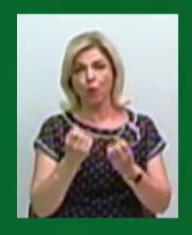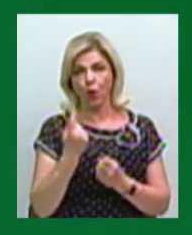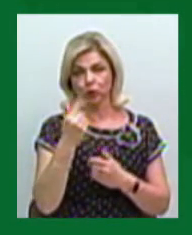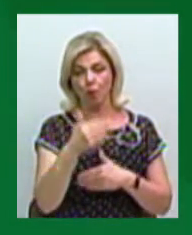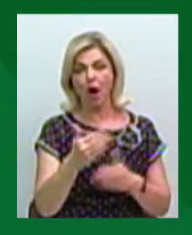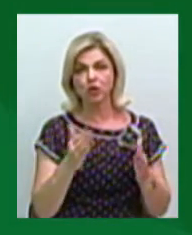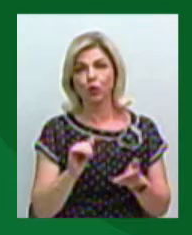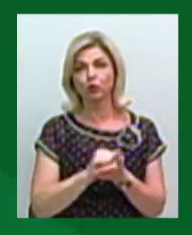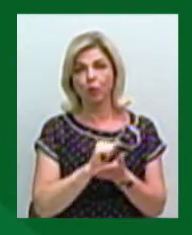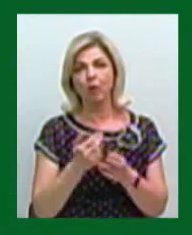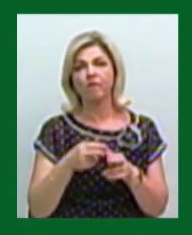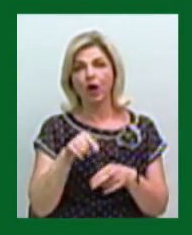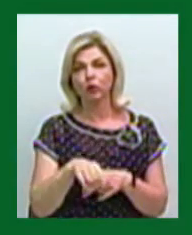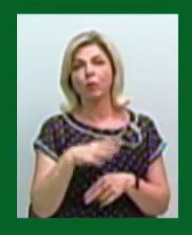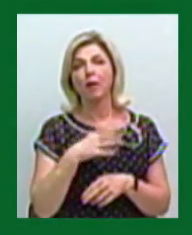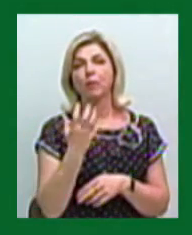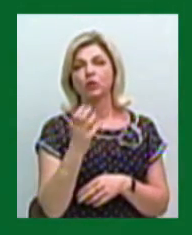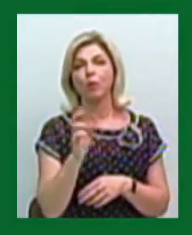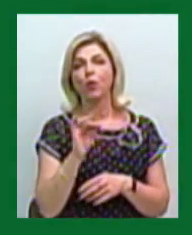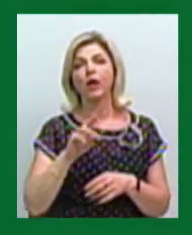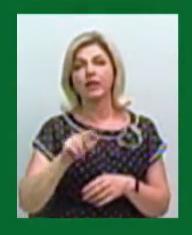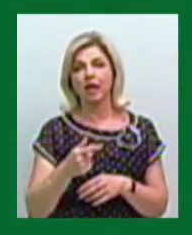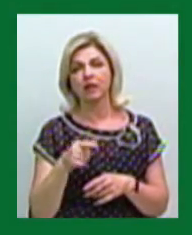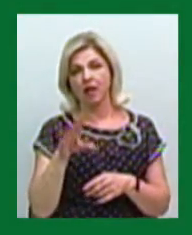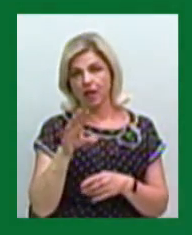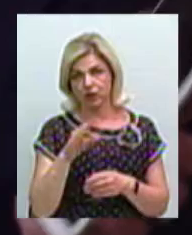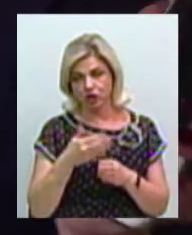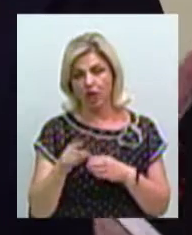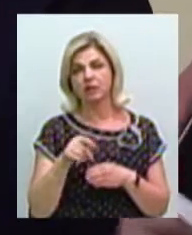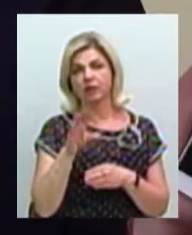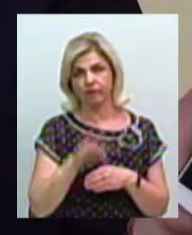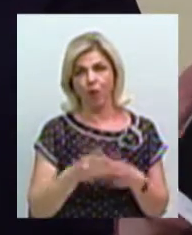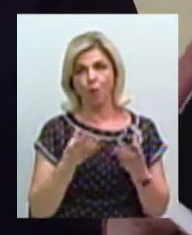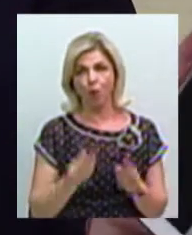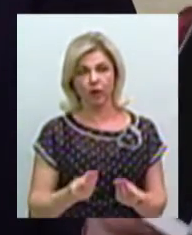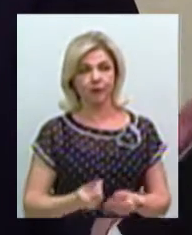документів, в якій було 500 бюлетенів, частина з яких мокрі.